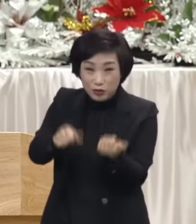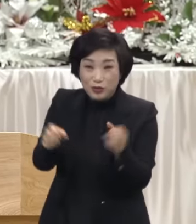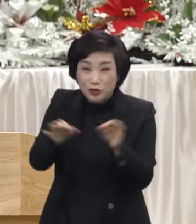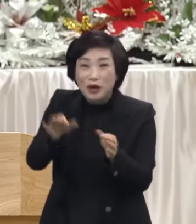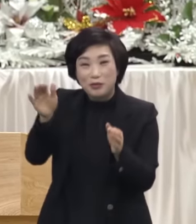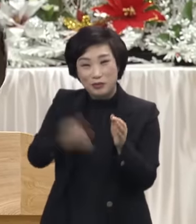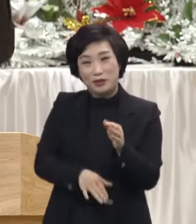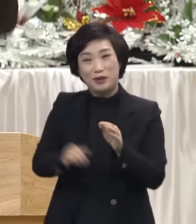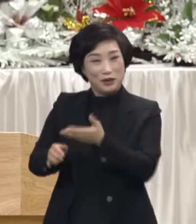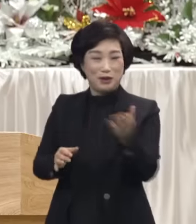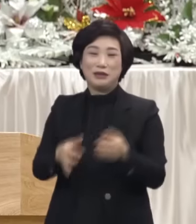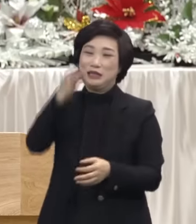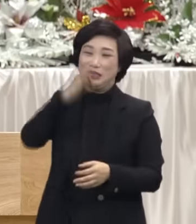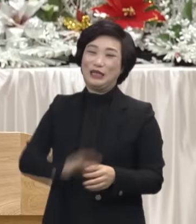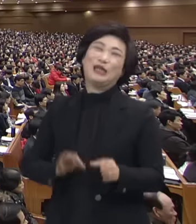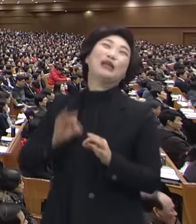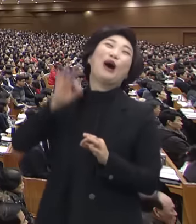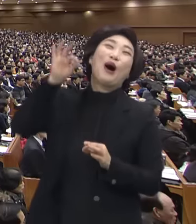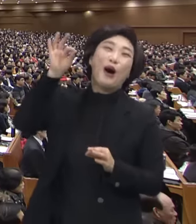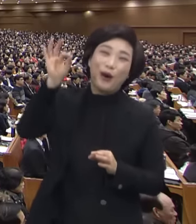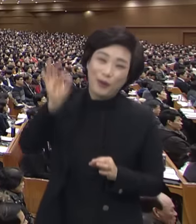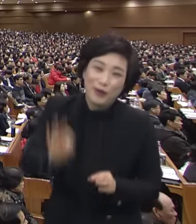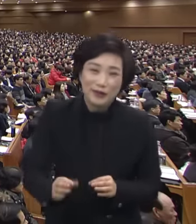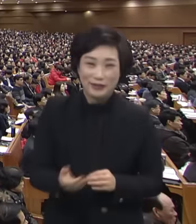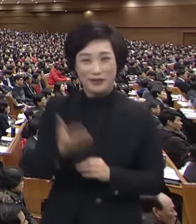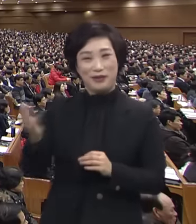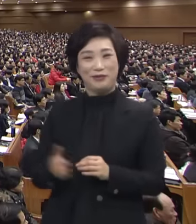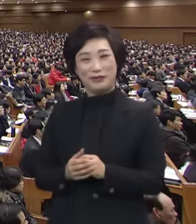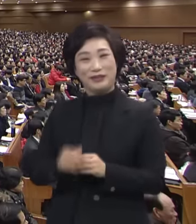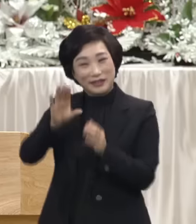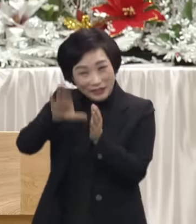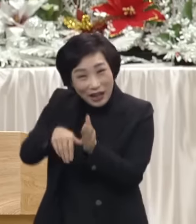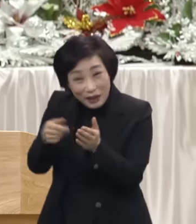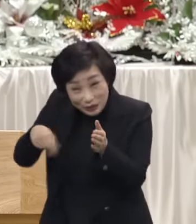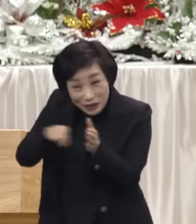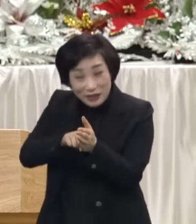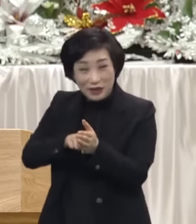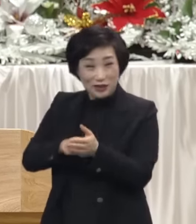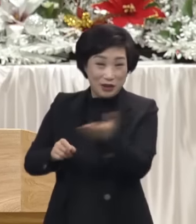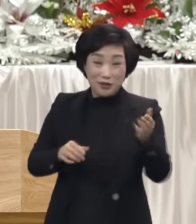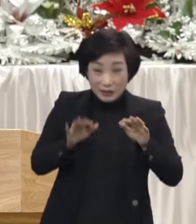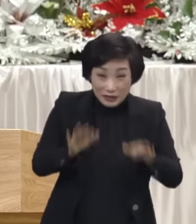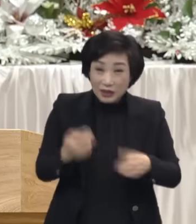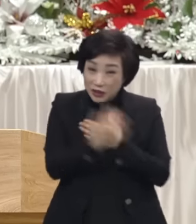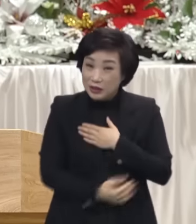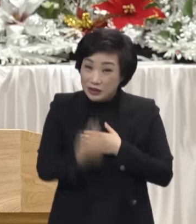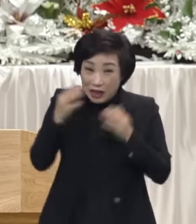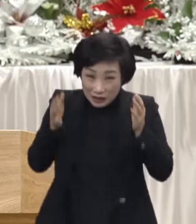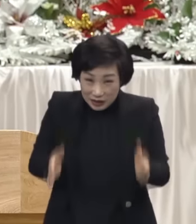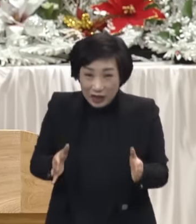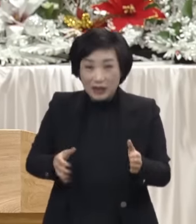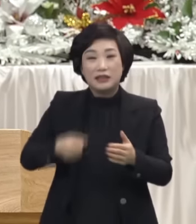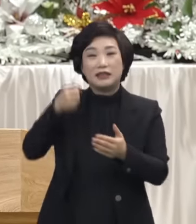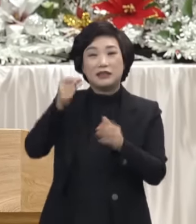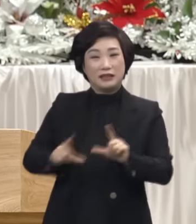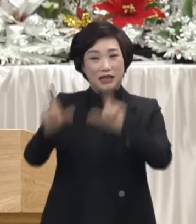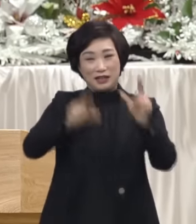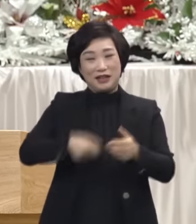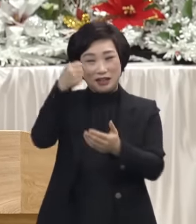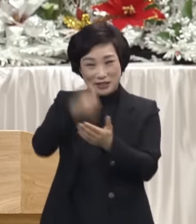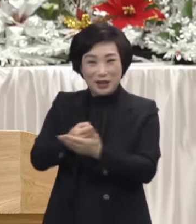그 시간부터 효력은 영원하다. 그날을 위하여 육신의 때를 살기로 작정하시면